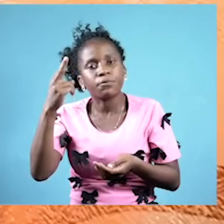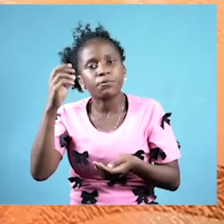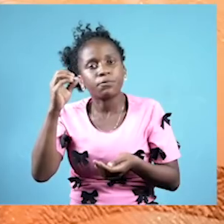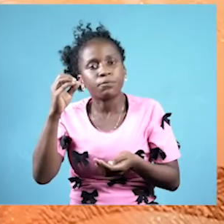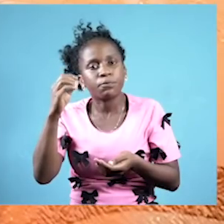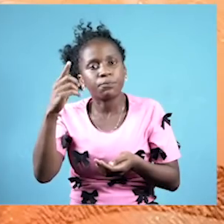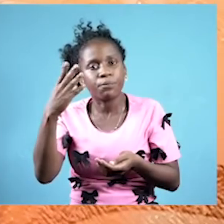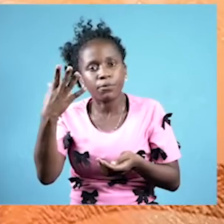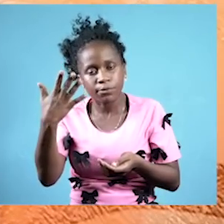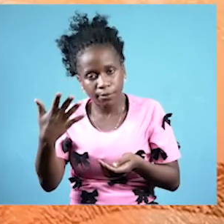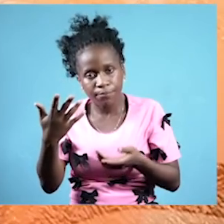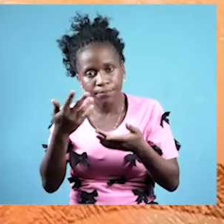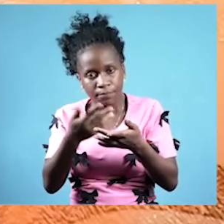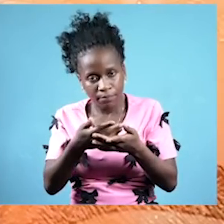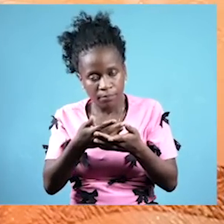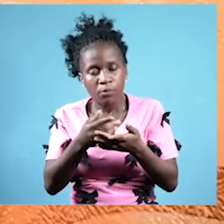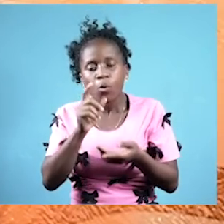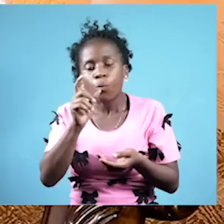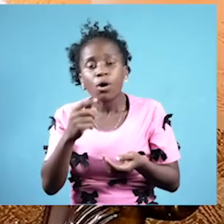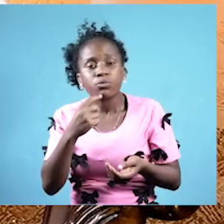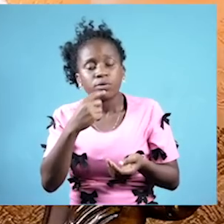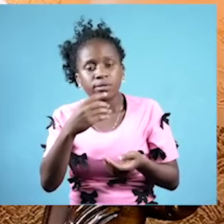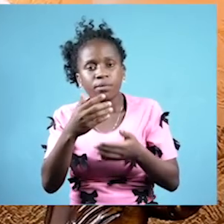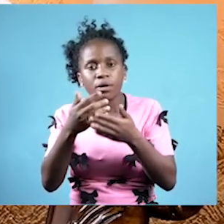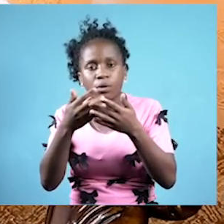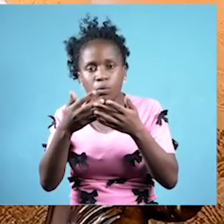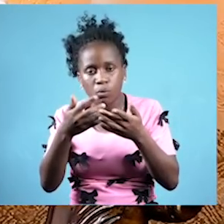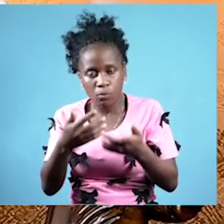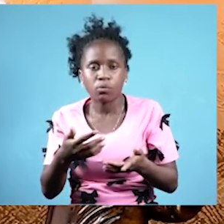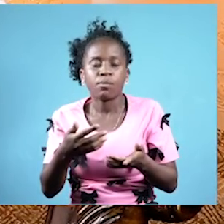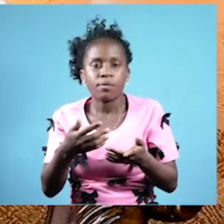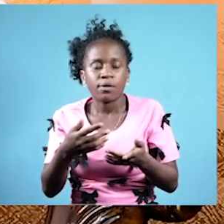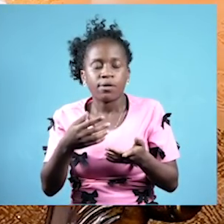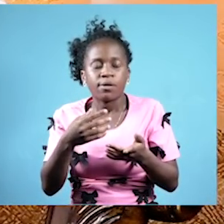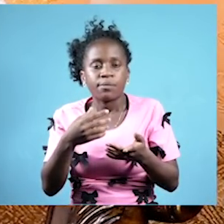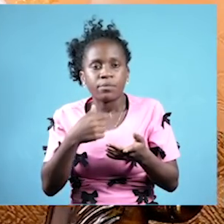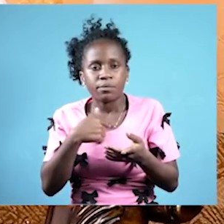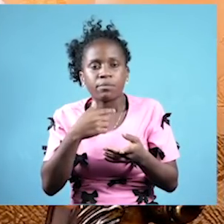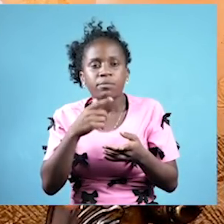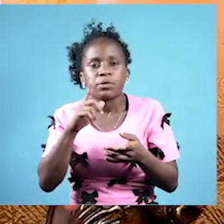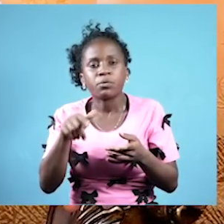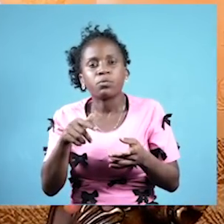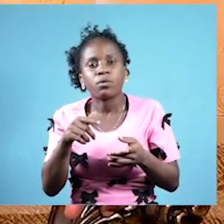Ndiyo. Walisema kwamba, ilisemekana kwamba mimi nilikuwa CCM mchana,